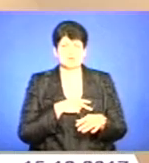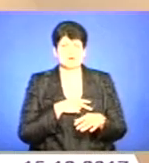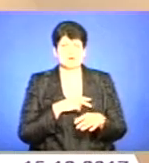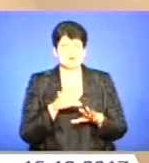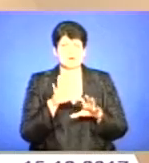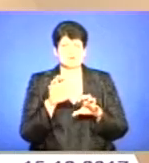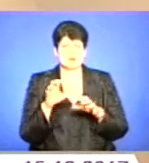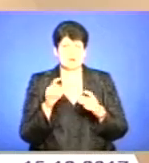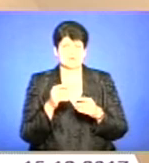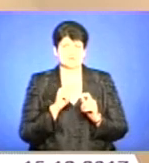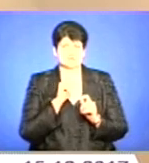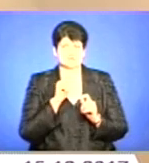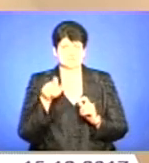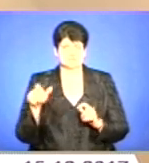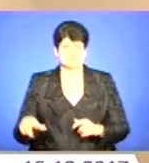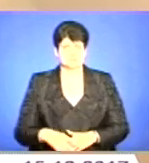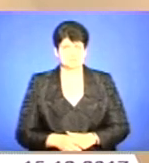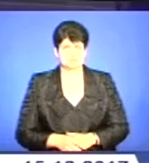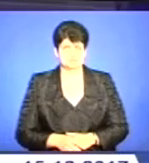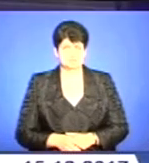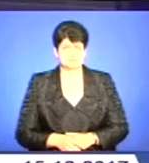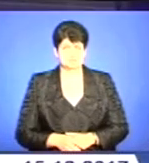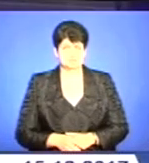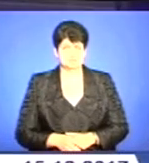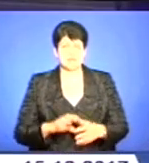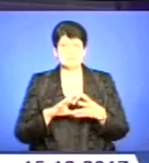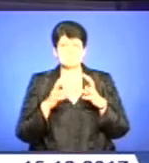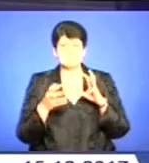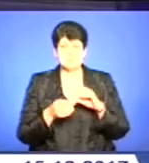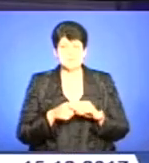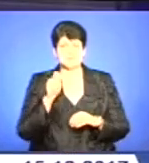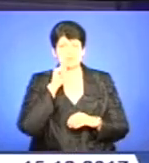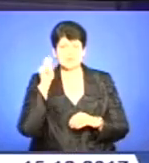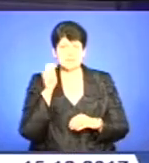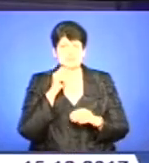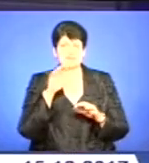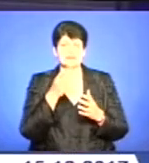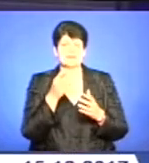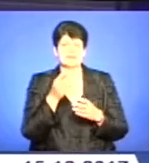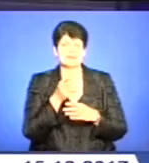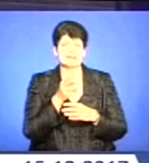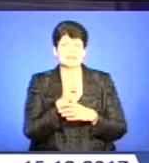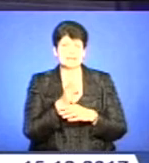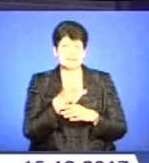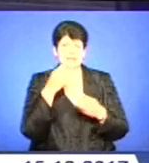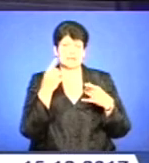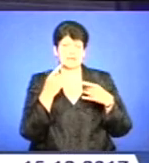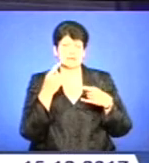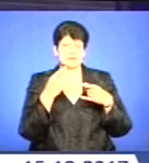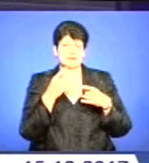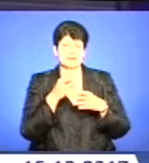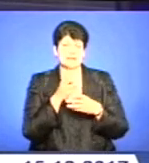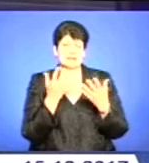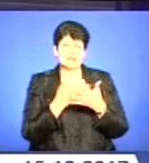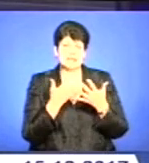Марта Жорваль, Оксана Галіяш, Вісті ТТБ. Підсумок українського кінороку 2017. Другий всеукраїнський форум